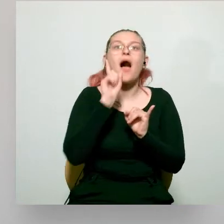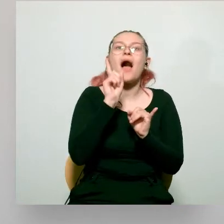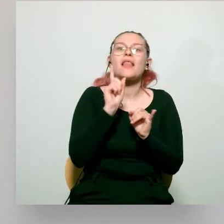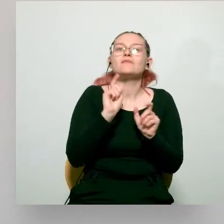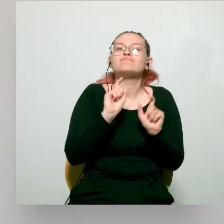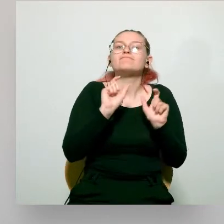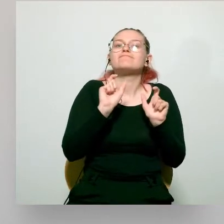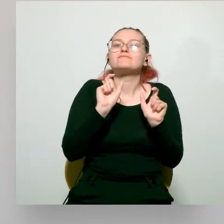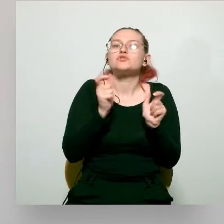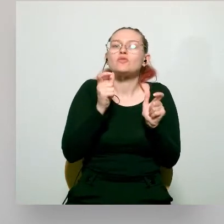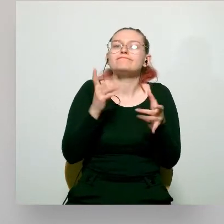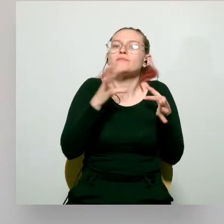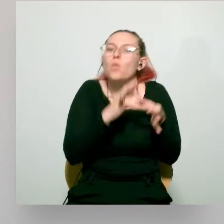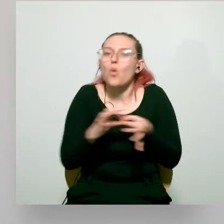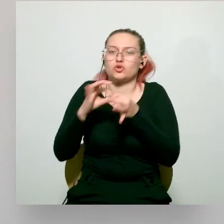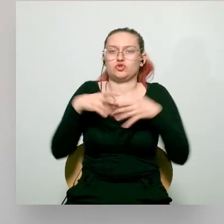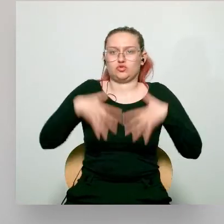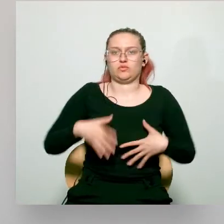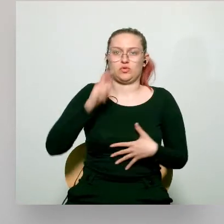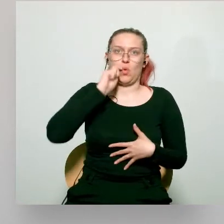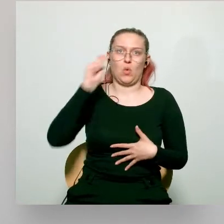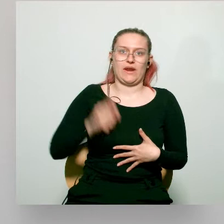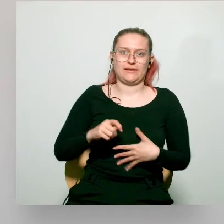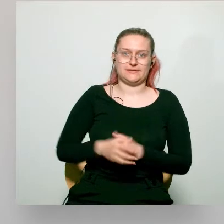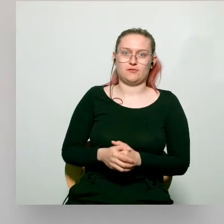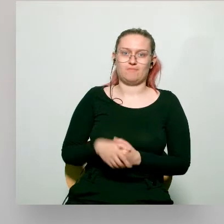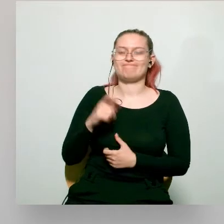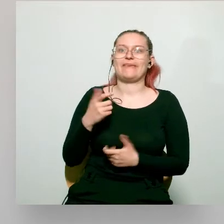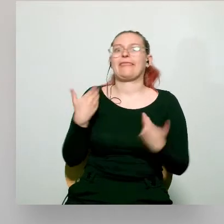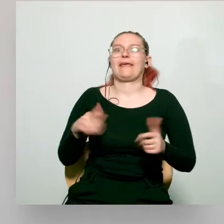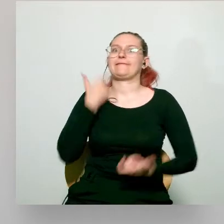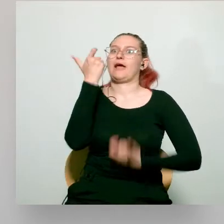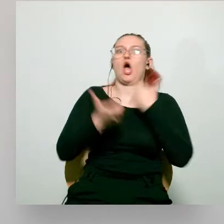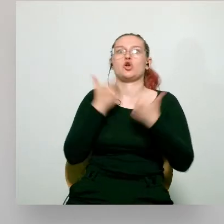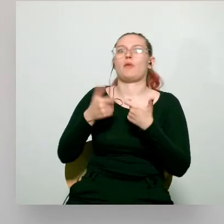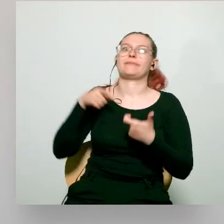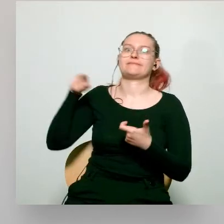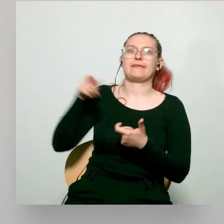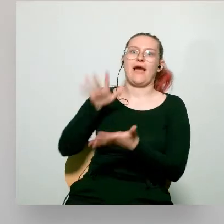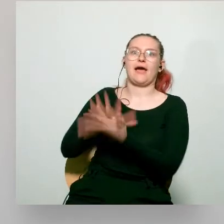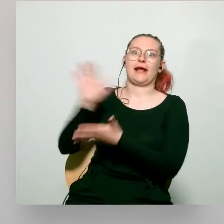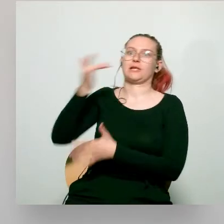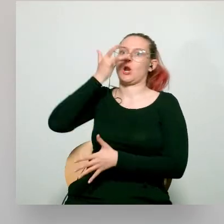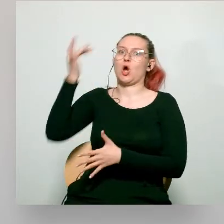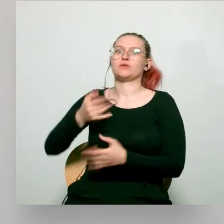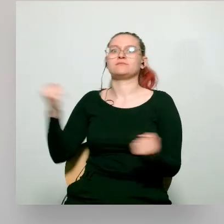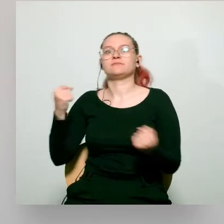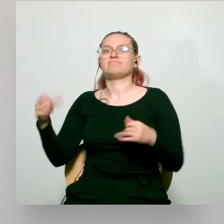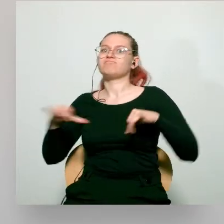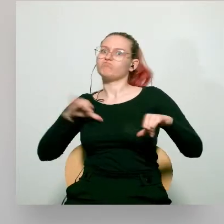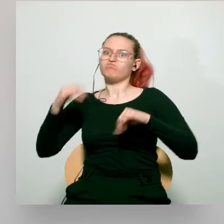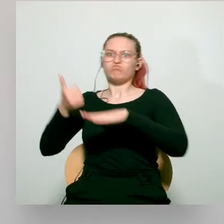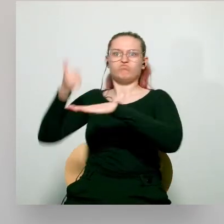nie wpadając w pułapkę taką jak ta mitologia rosyjska, prawda, nakazująca